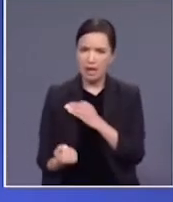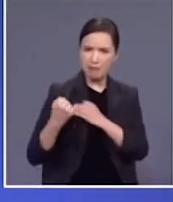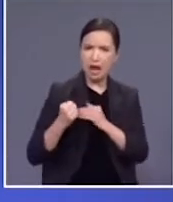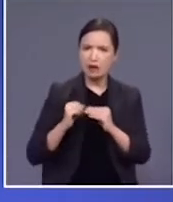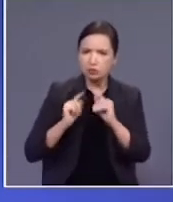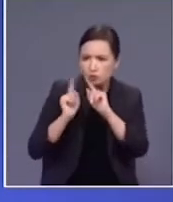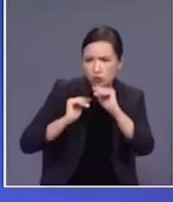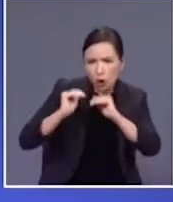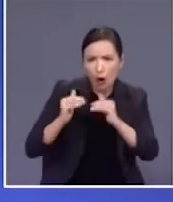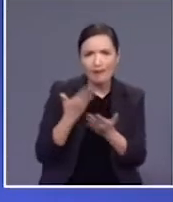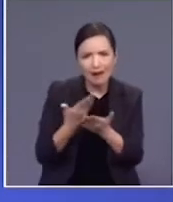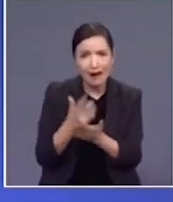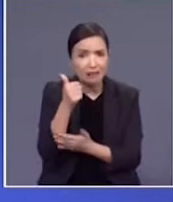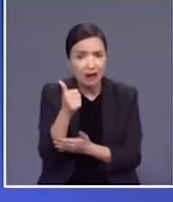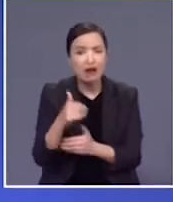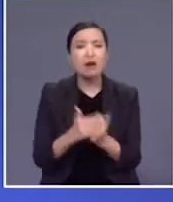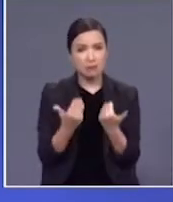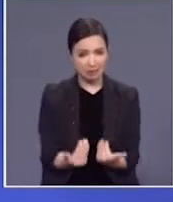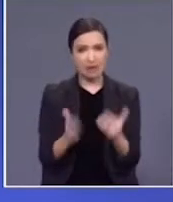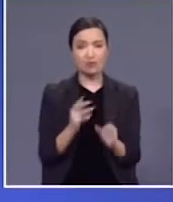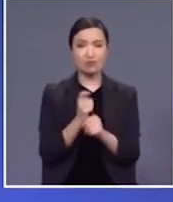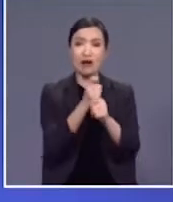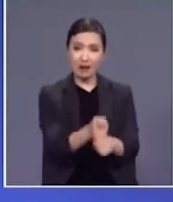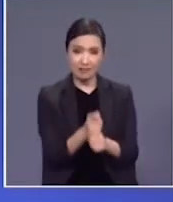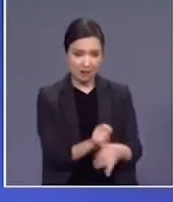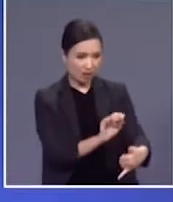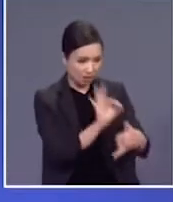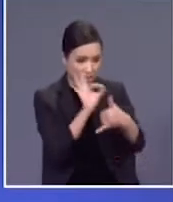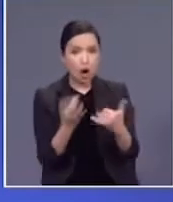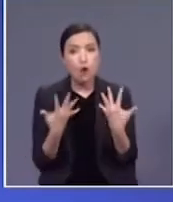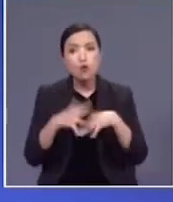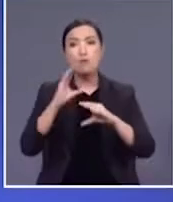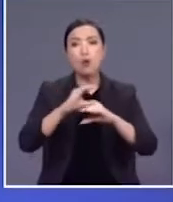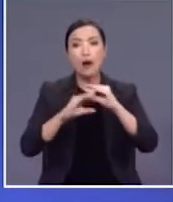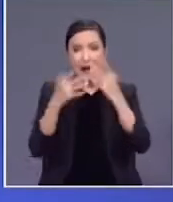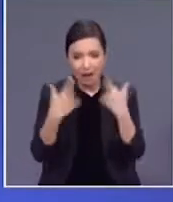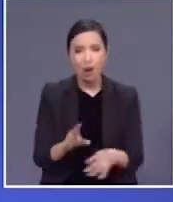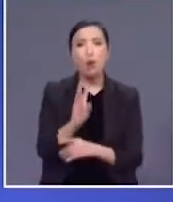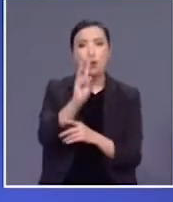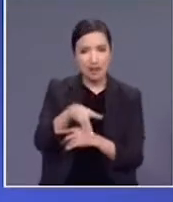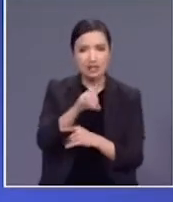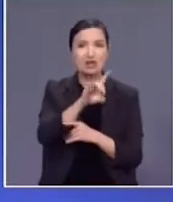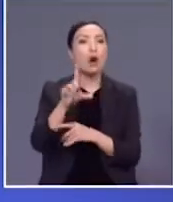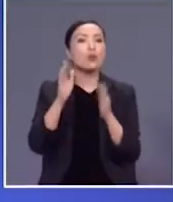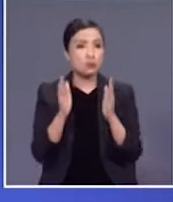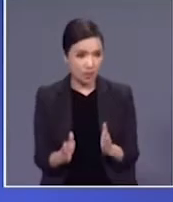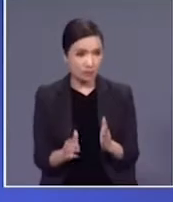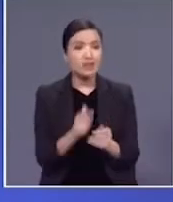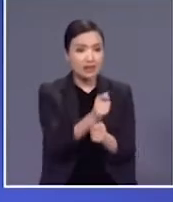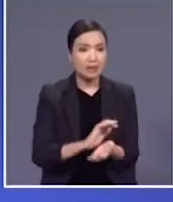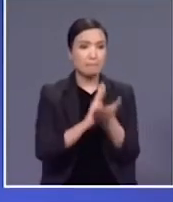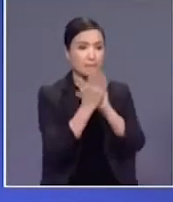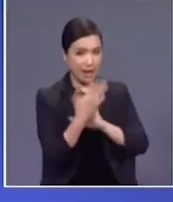ใหม่ๆได้ง่ายขึ้นปัจจุบันมีเกษตรกรผ่านการคัดเลือกเพื่อเข้าร่วมโครงการแล้ว 6,100 รายปรับเปลี่ยนการเกษตรแล้ว 30,000